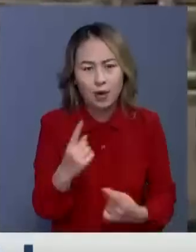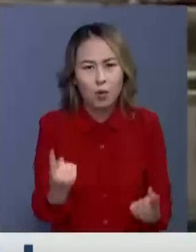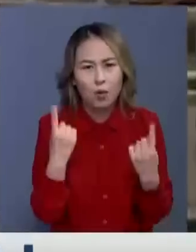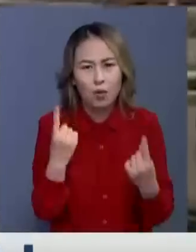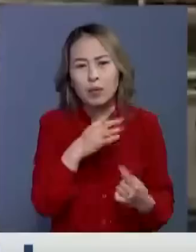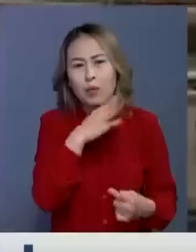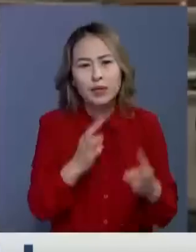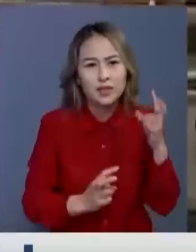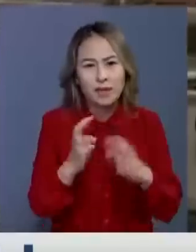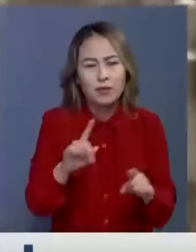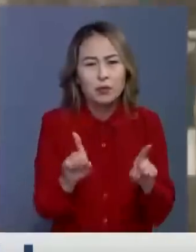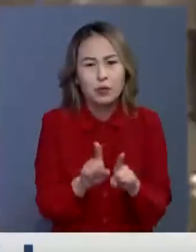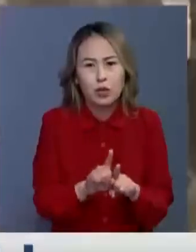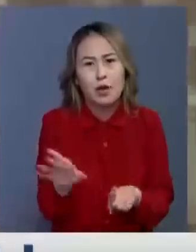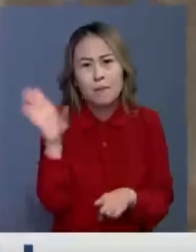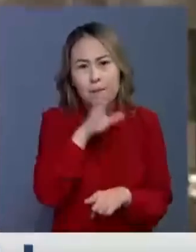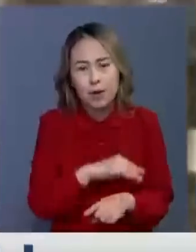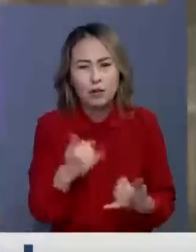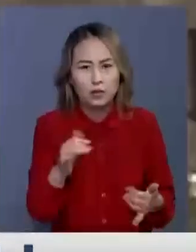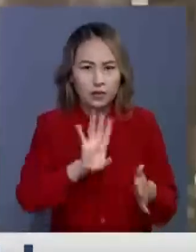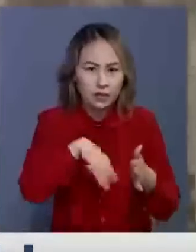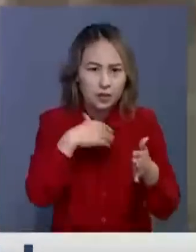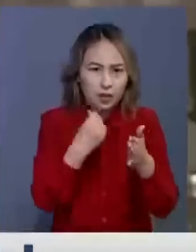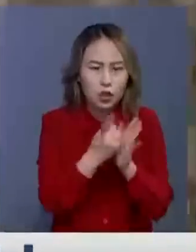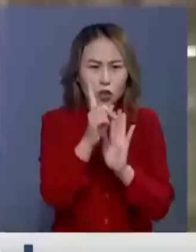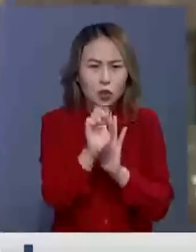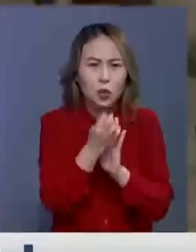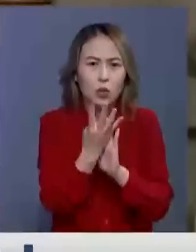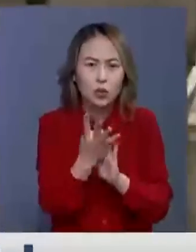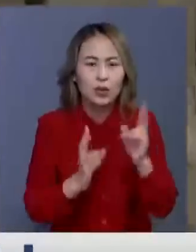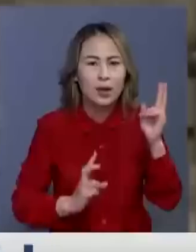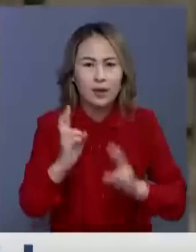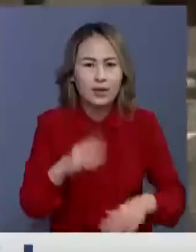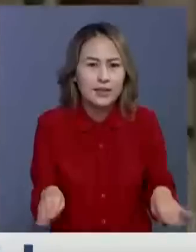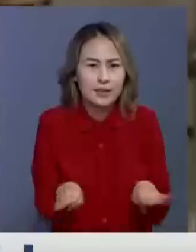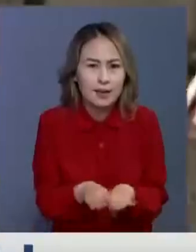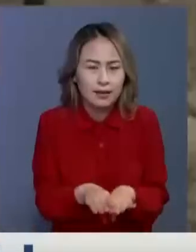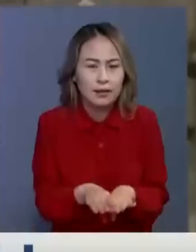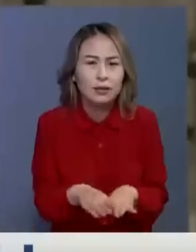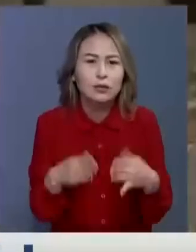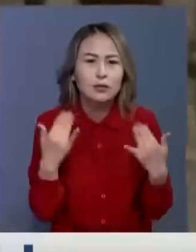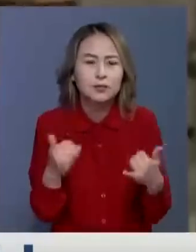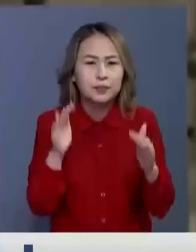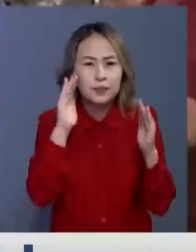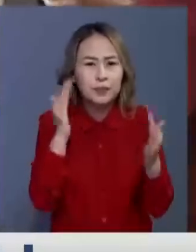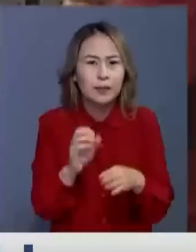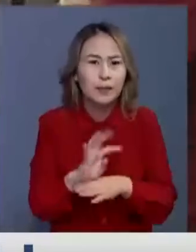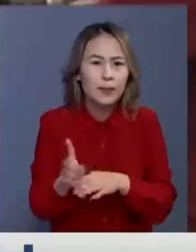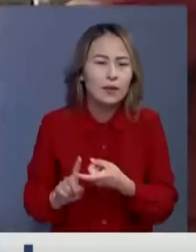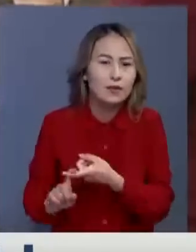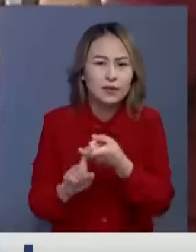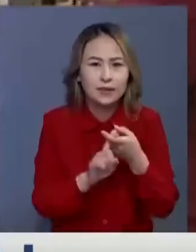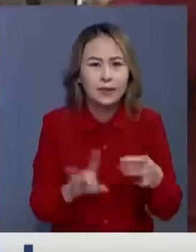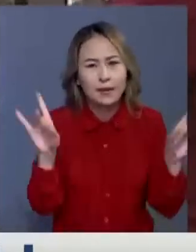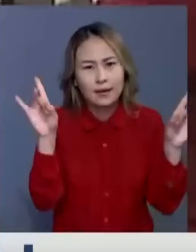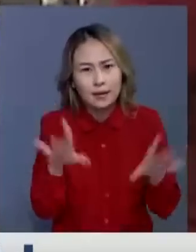ірі-арақ зауыттарда тарту мүмкін. Осы күнге дейін 114 өндіріс орны жабылып қалған. Өткені пандемия салдарынан